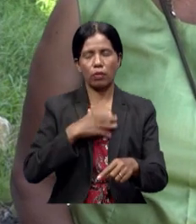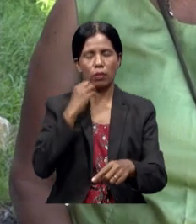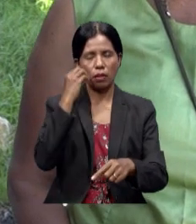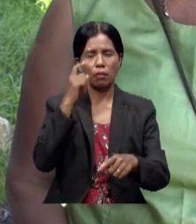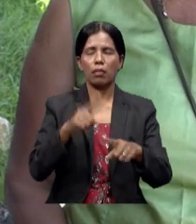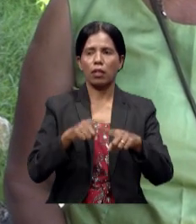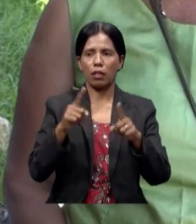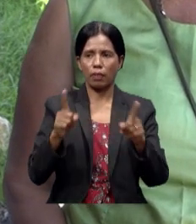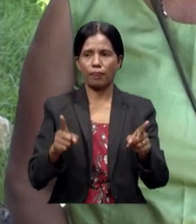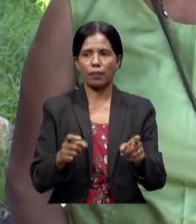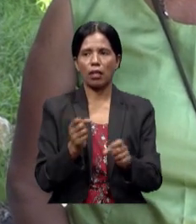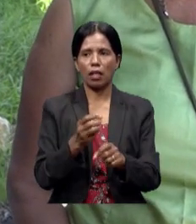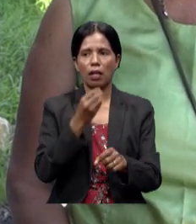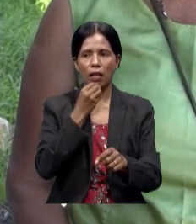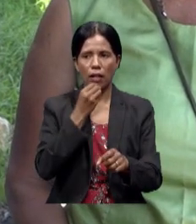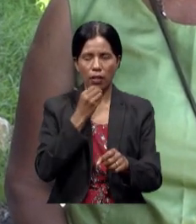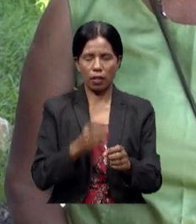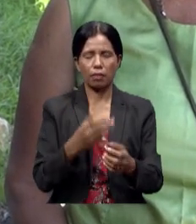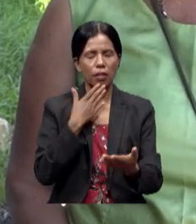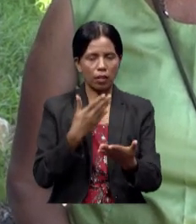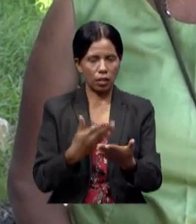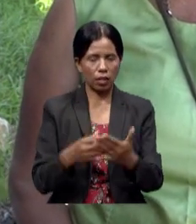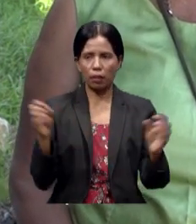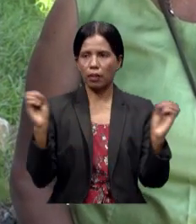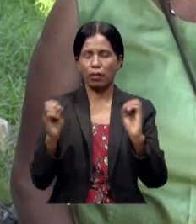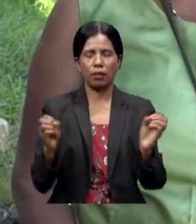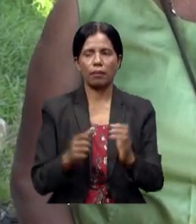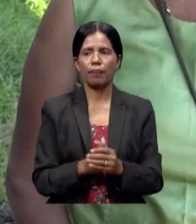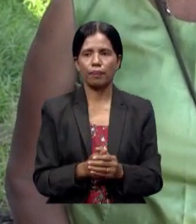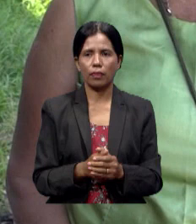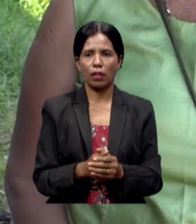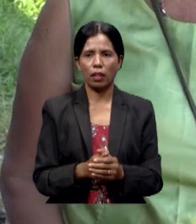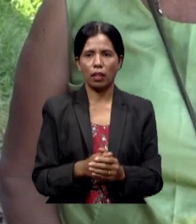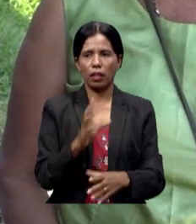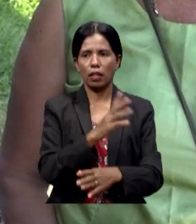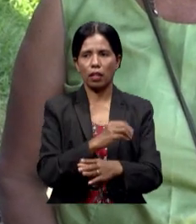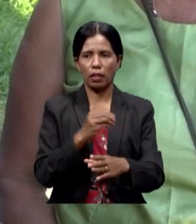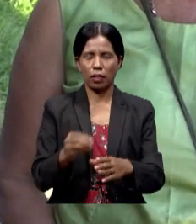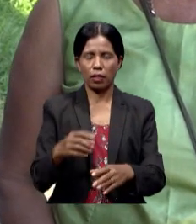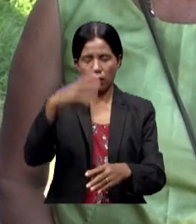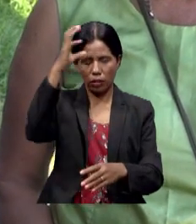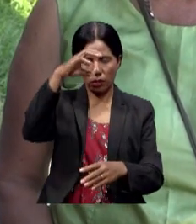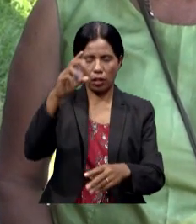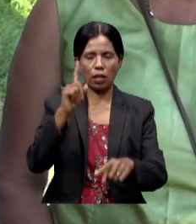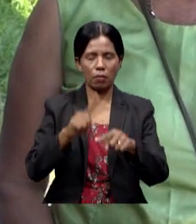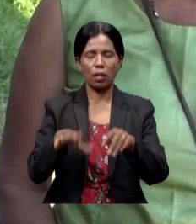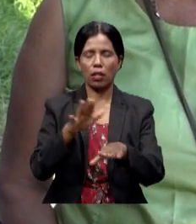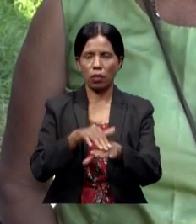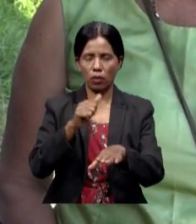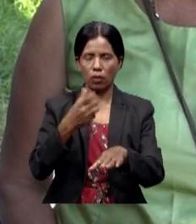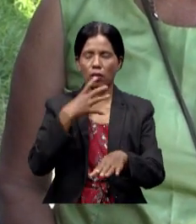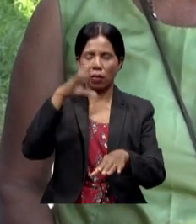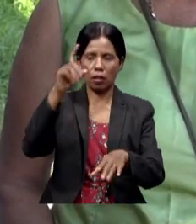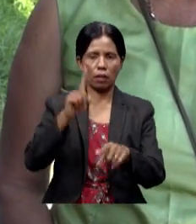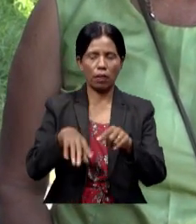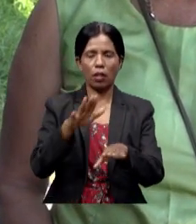mena hang ita sama-sama ham diak makala iya hane sang kapas tep musla iya mus untuk sekedar udang aning label kona lor mans label kona abu mena